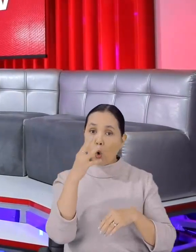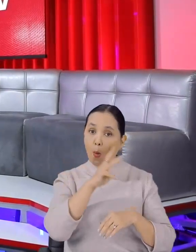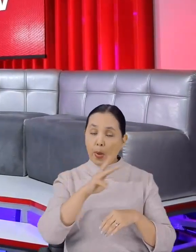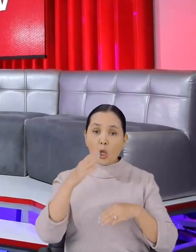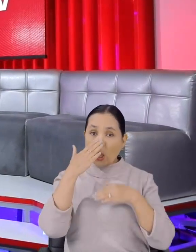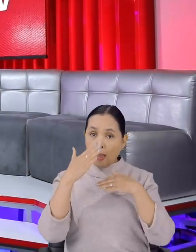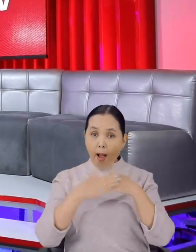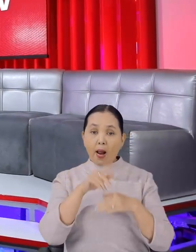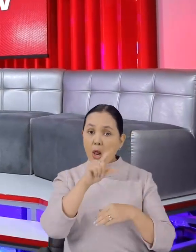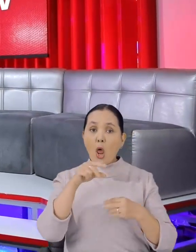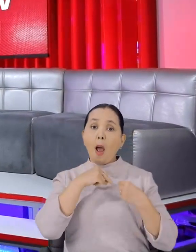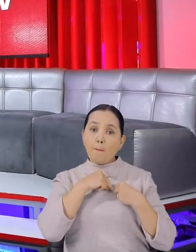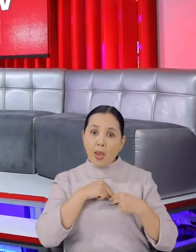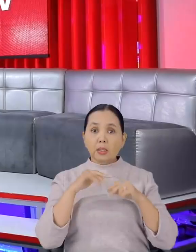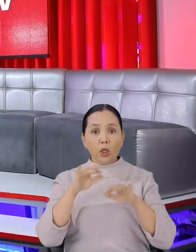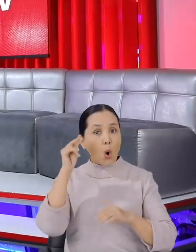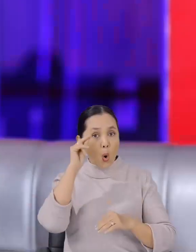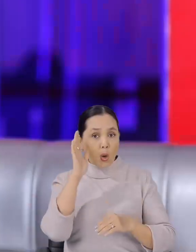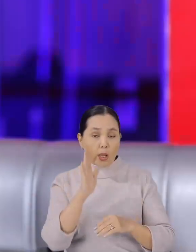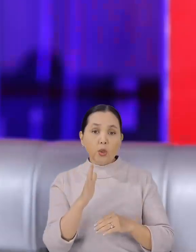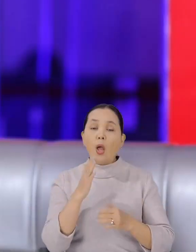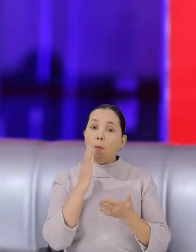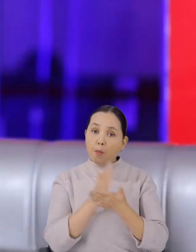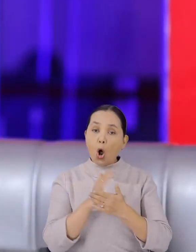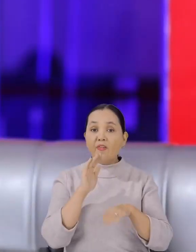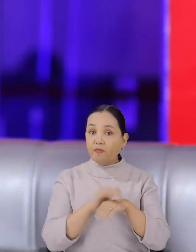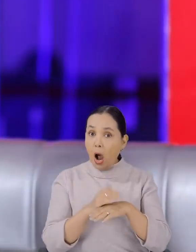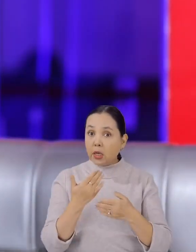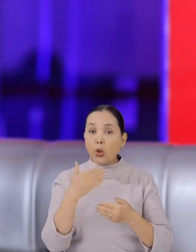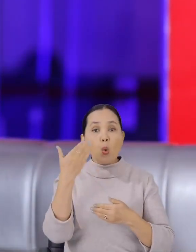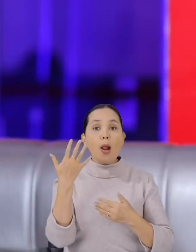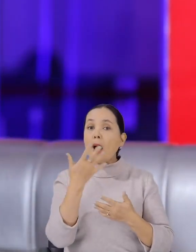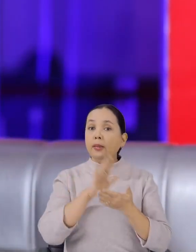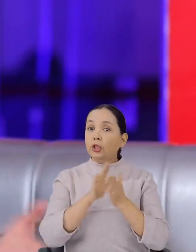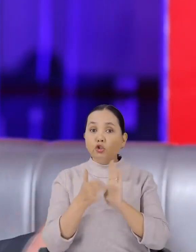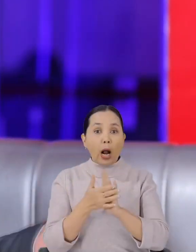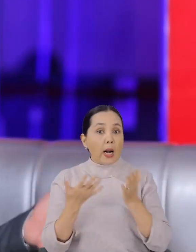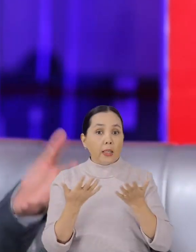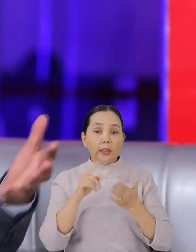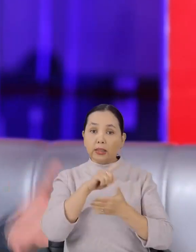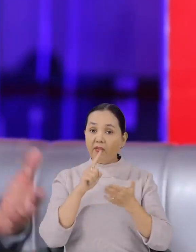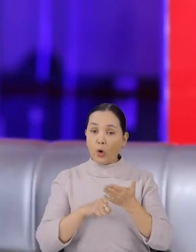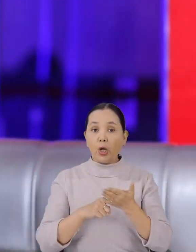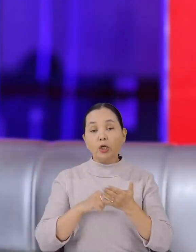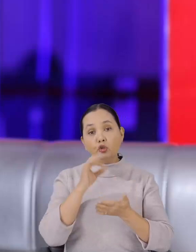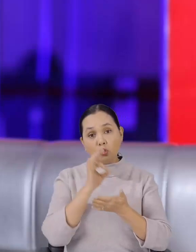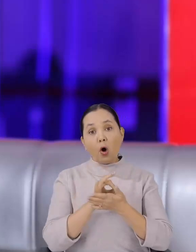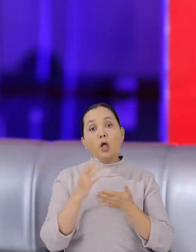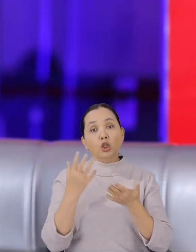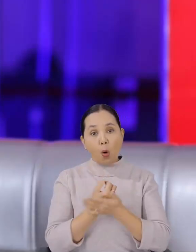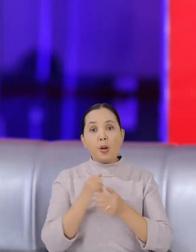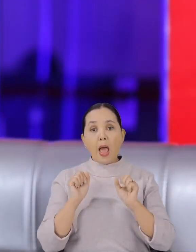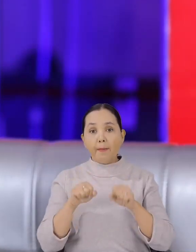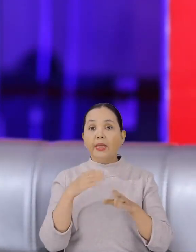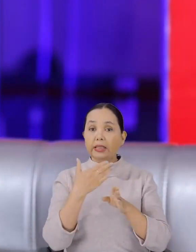yaqin hamyurtimiz mehnat qilayotgani, o'qiyotgani ham bor fakt. Ular qanday sharoitlarda degan savolga esa javob